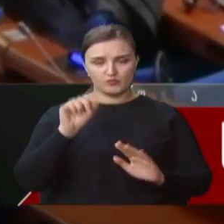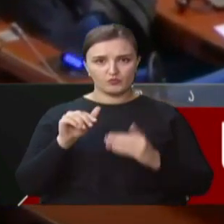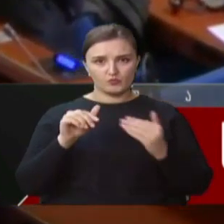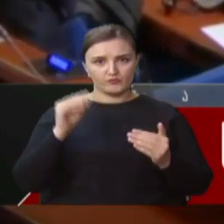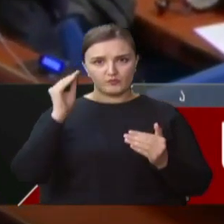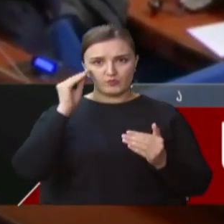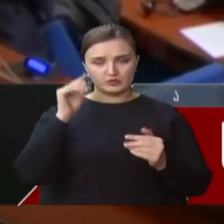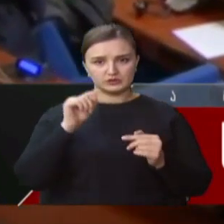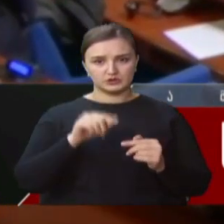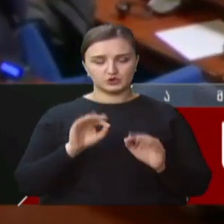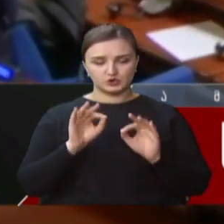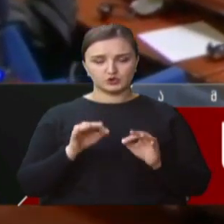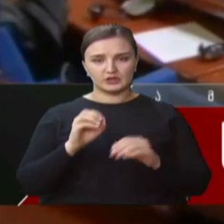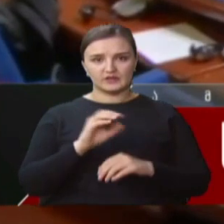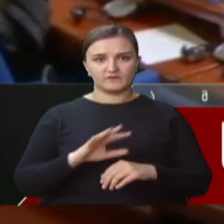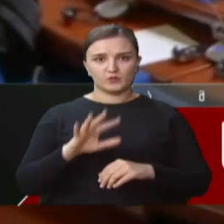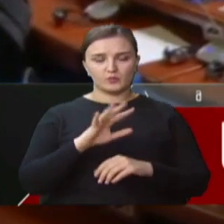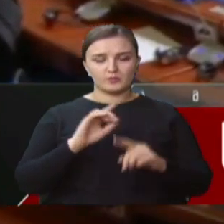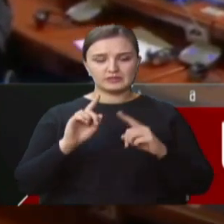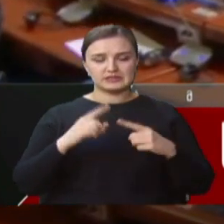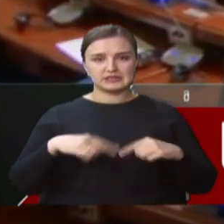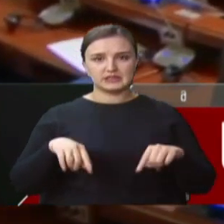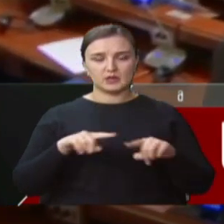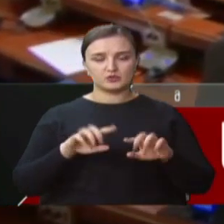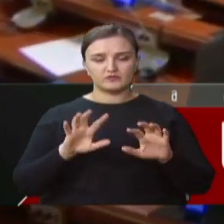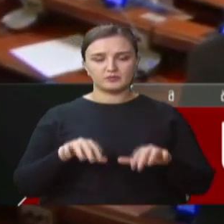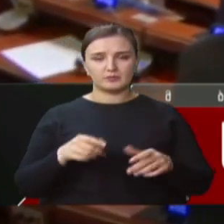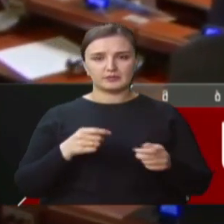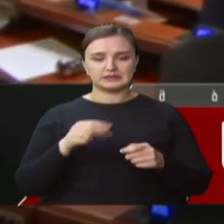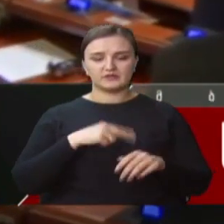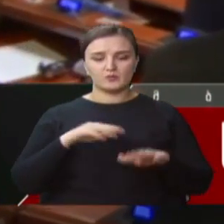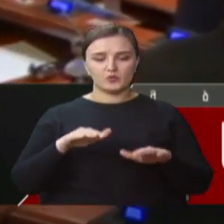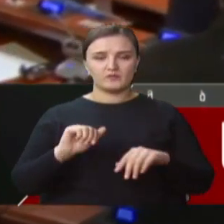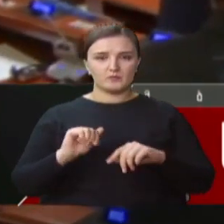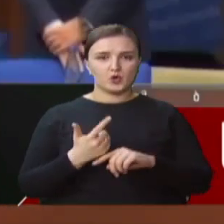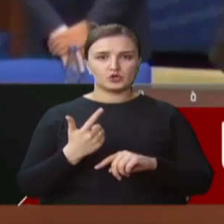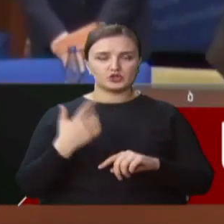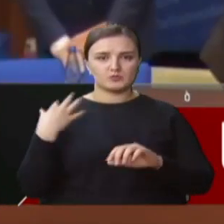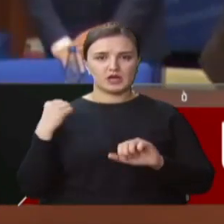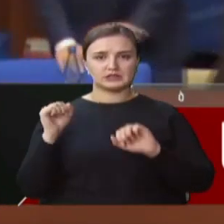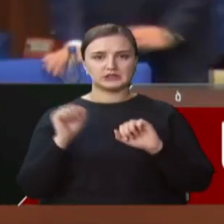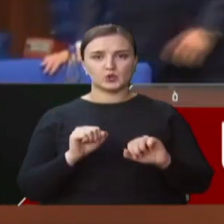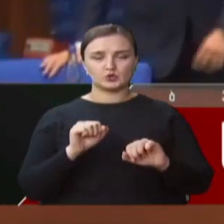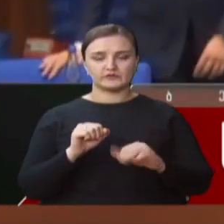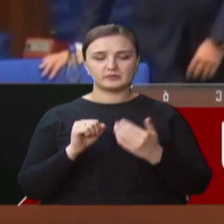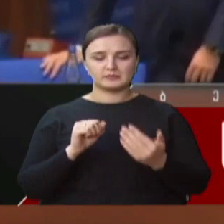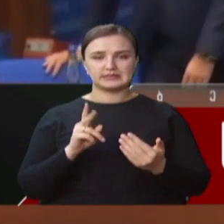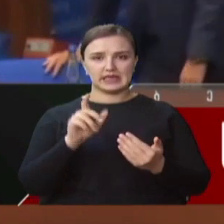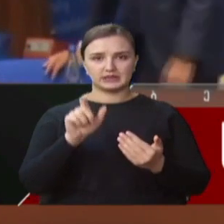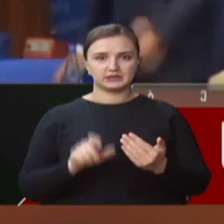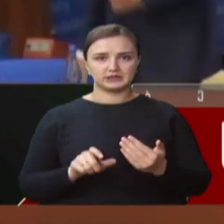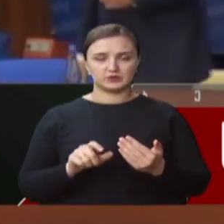რომ ისინი სწორედ ევროპის საბჭოს საპარლამენტო ასამბლეის პრეზიდენტის პოსტზე ხელმეორედ მხარს დაუჭერდნენ მის